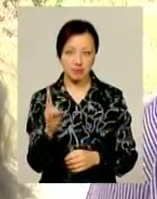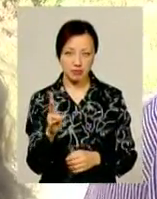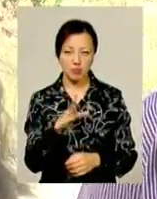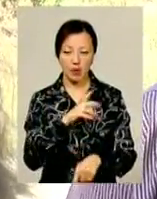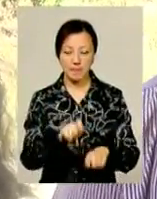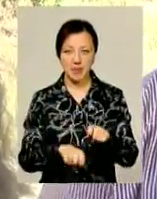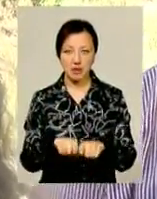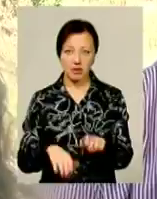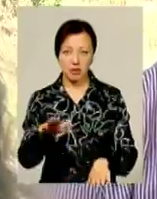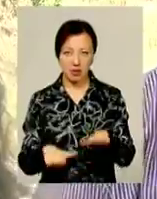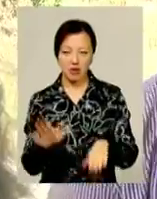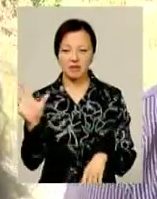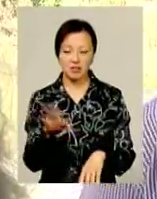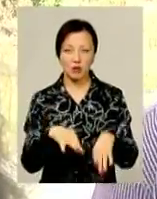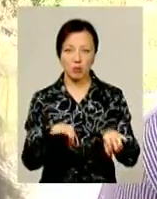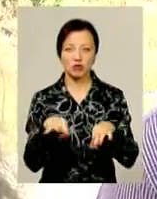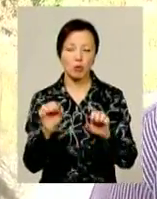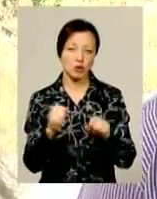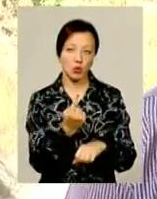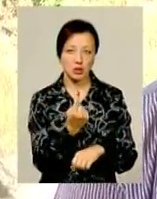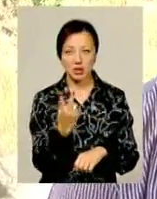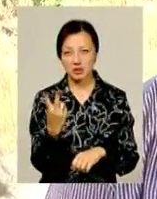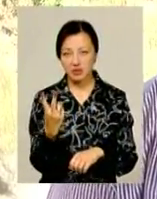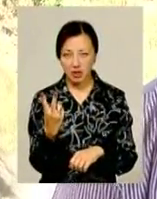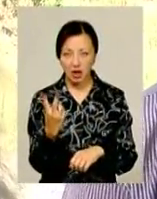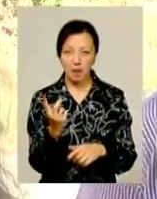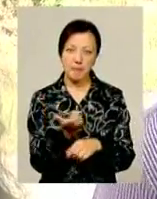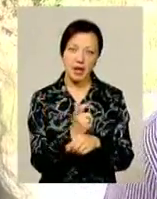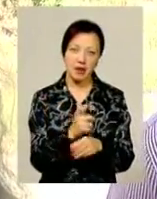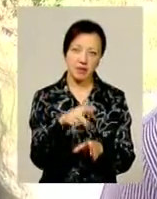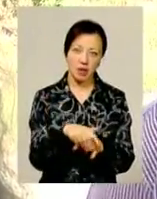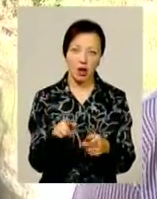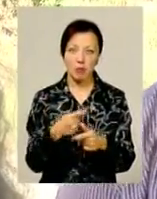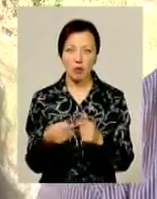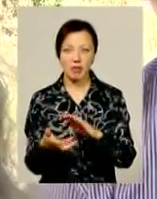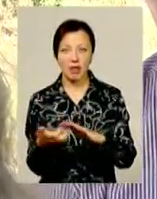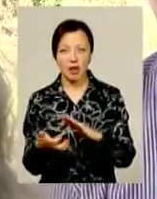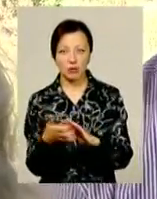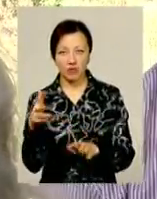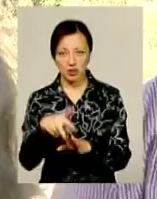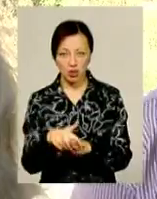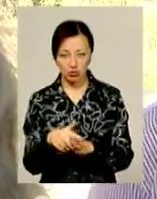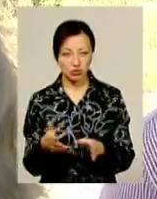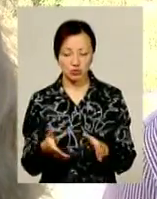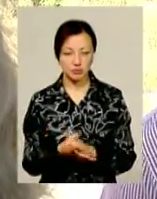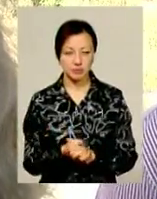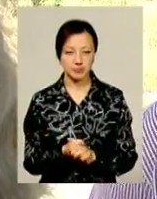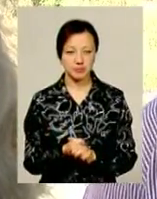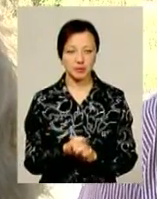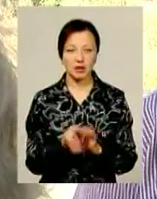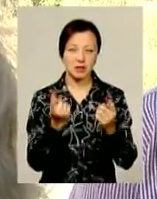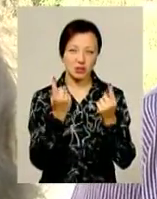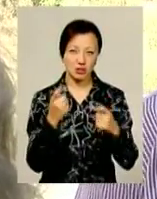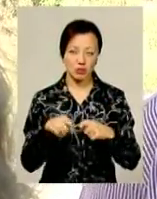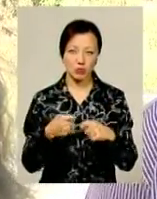Була перевірка із всіх машин, ну, можливо, там одна чи дві, які було або перевантажені, або недовантаження. Тобто незначне